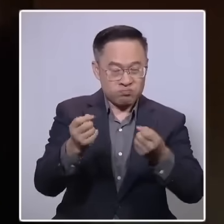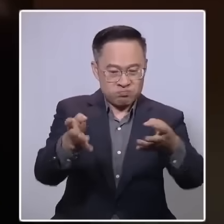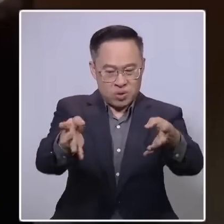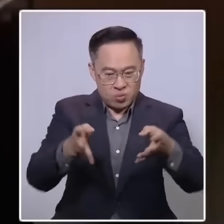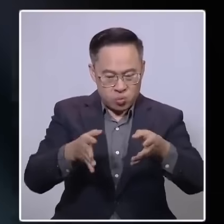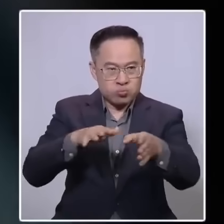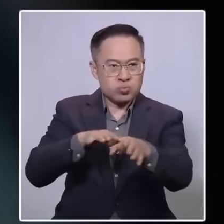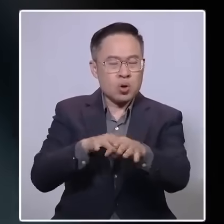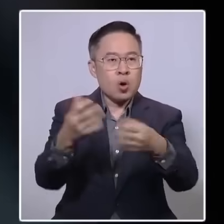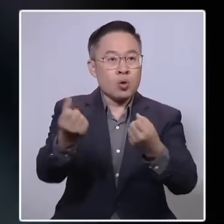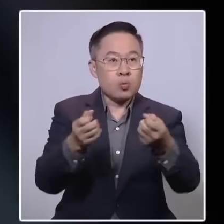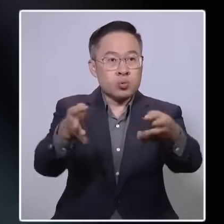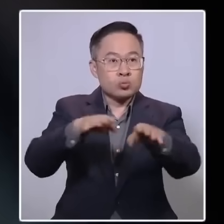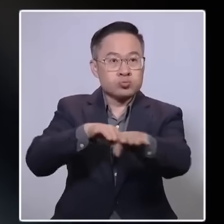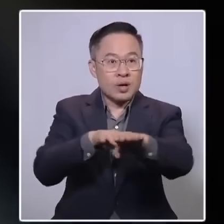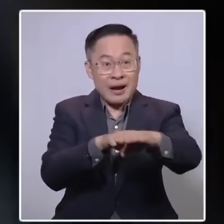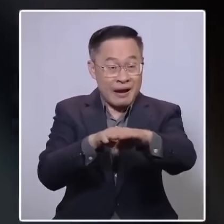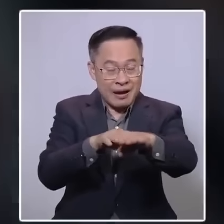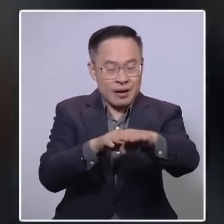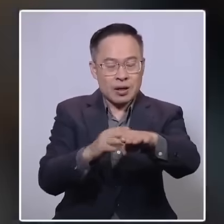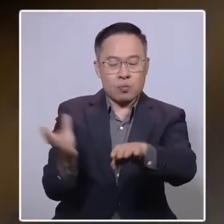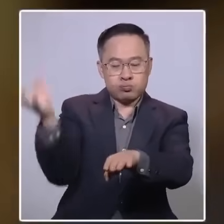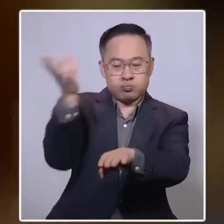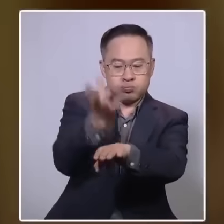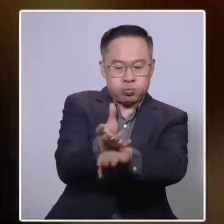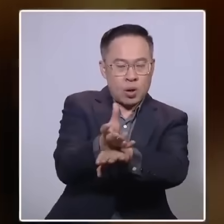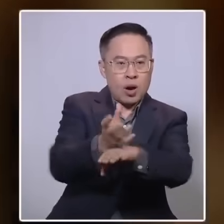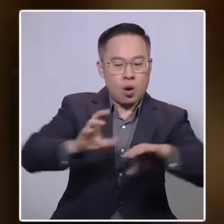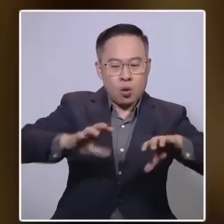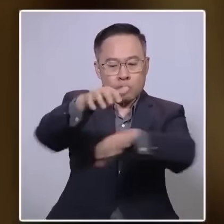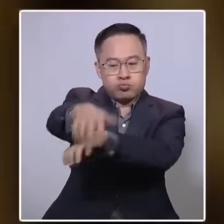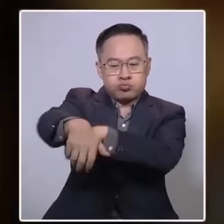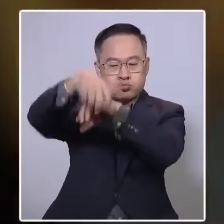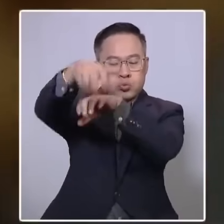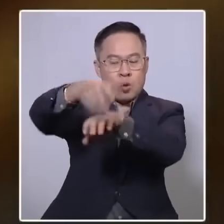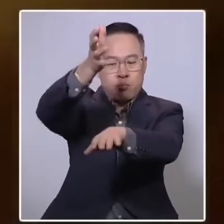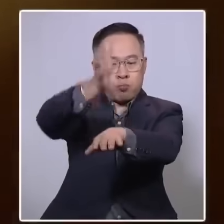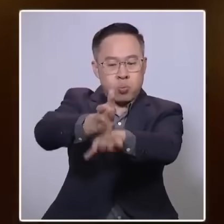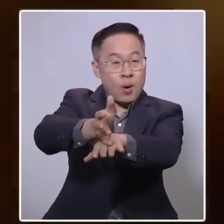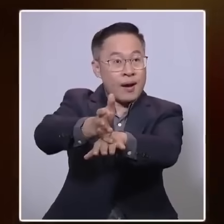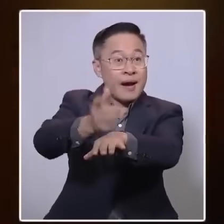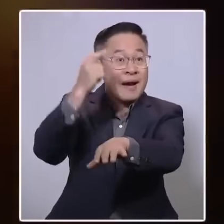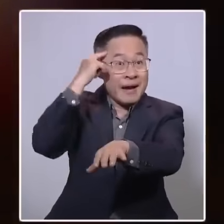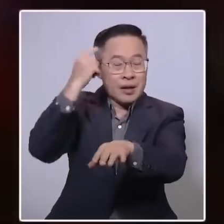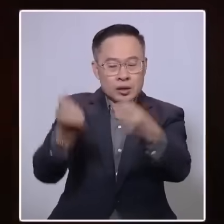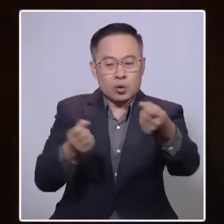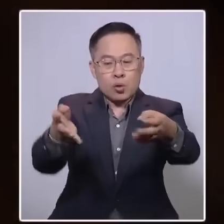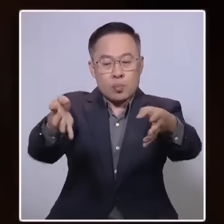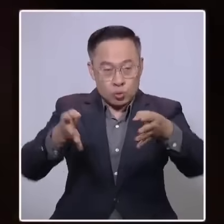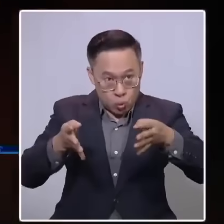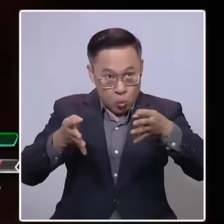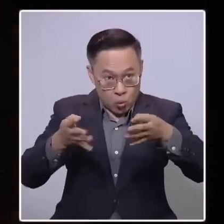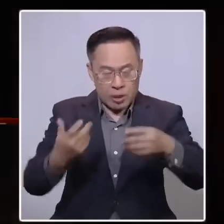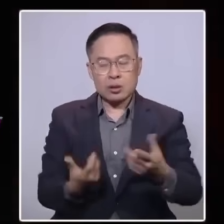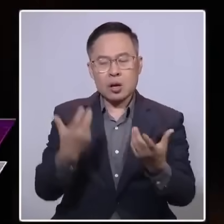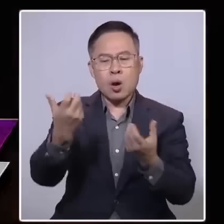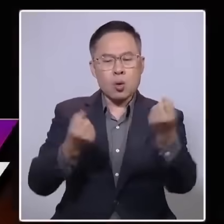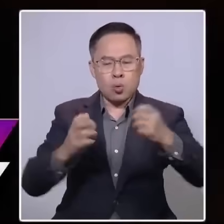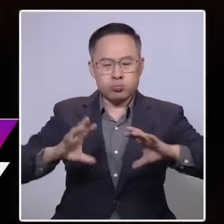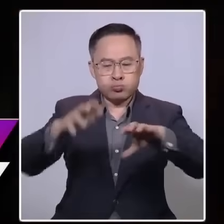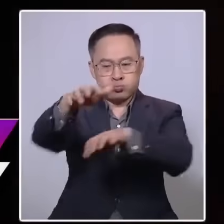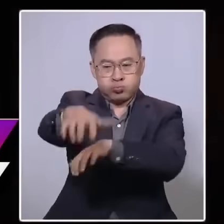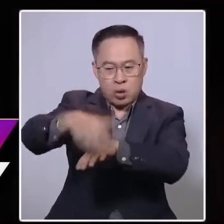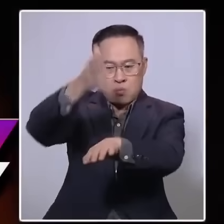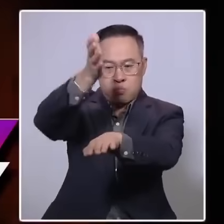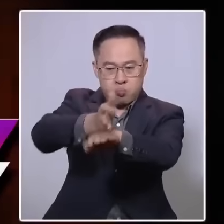คือมันไปจอดค้างเติ่งนะคะอยู่บริเวณที่เป็นทางที่รถไฟกำลังแล่นมาพอดีเลยค่ะแล้วก็มีอยู่ในสภา